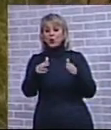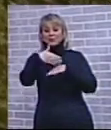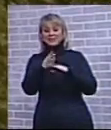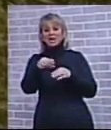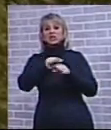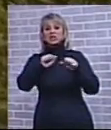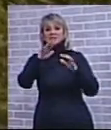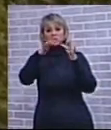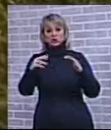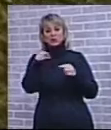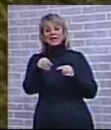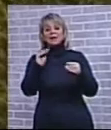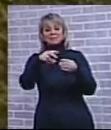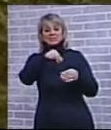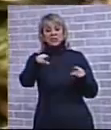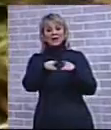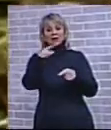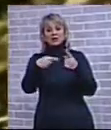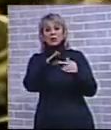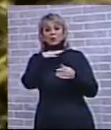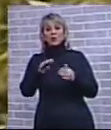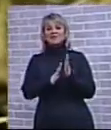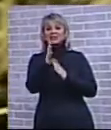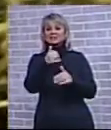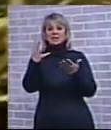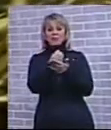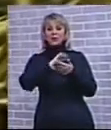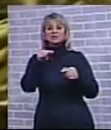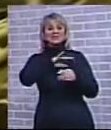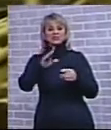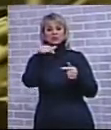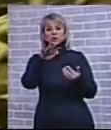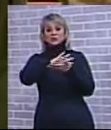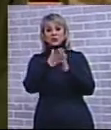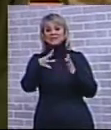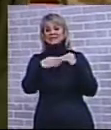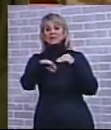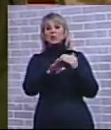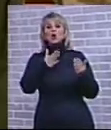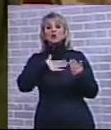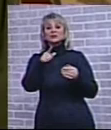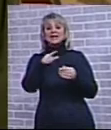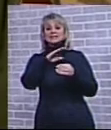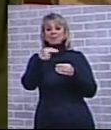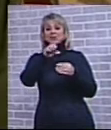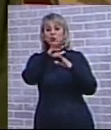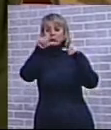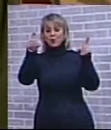выращивание крымских сосен. Они в песке как родные. Но много вырастить не получается, не те условия земли. У нас